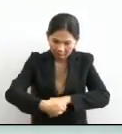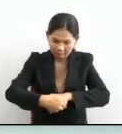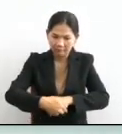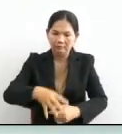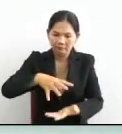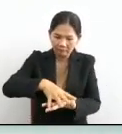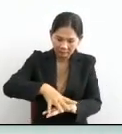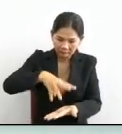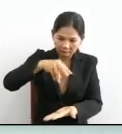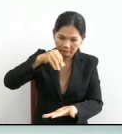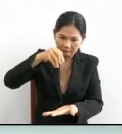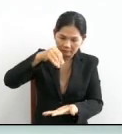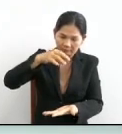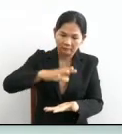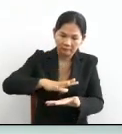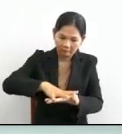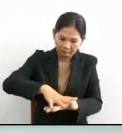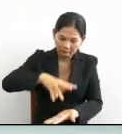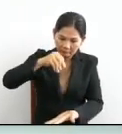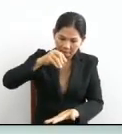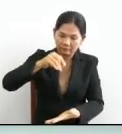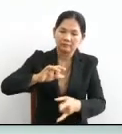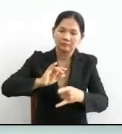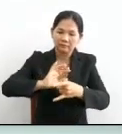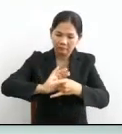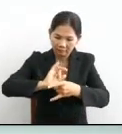mà sai đầm lông mì